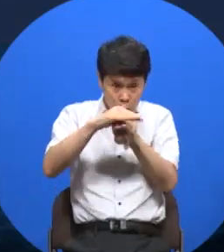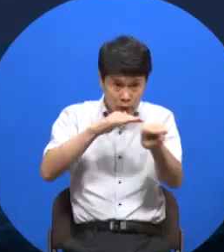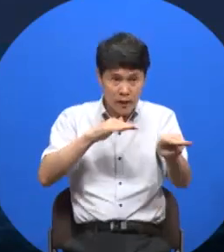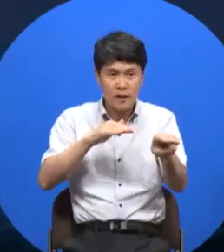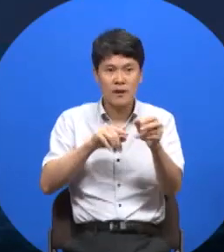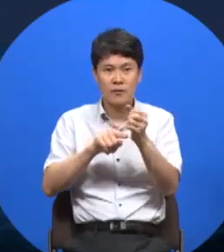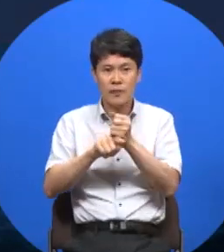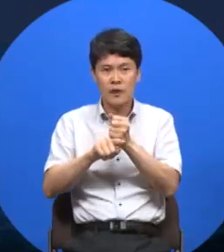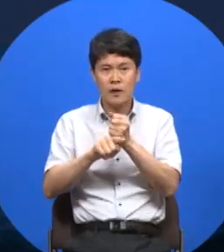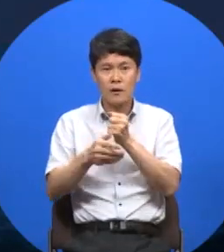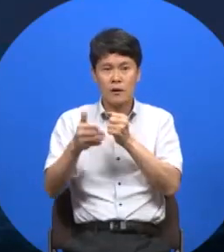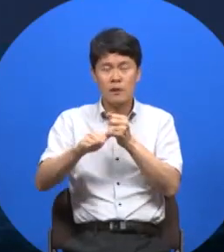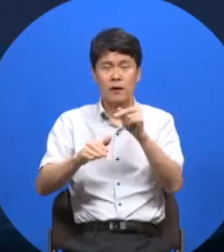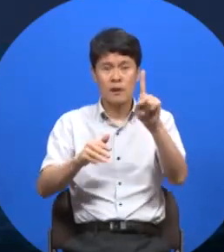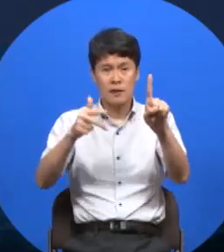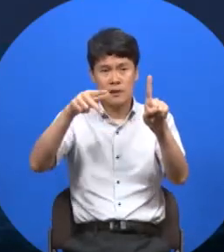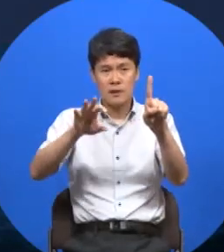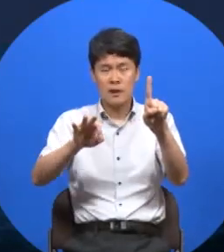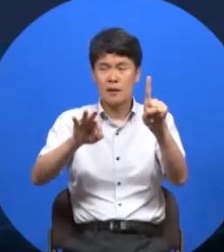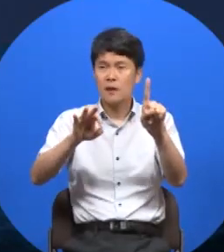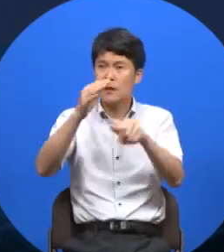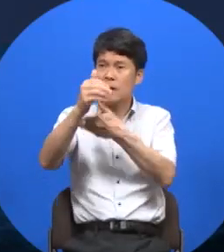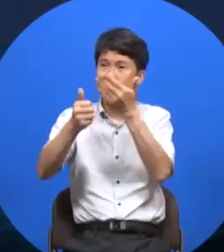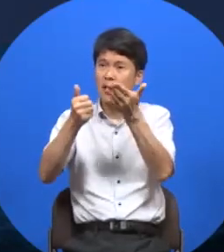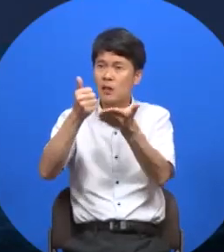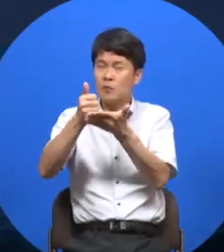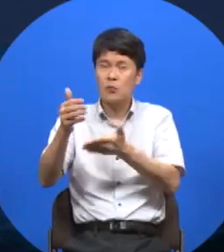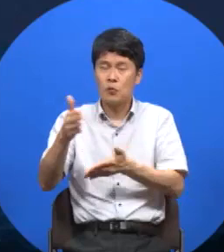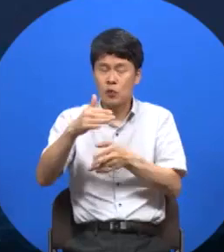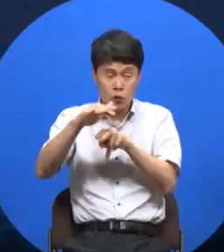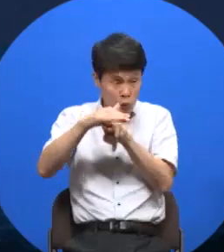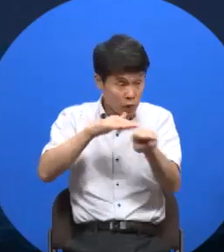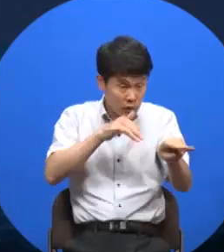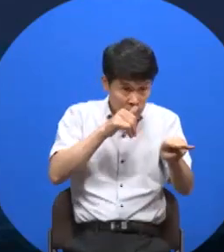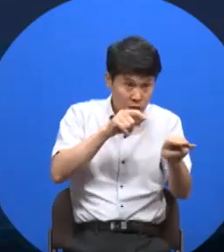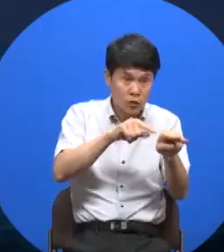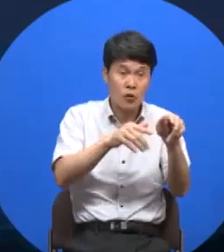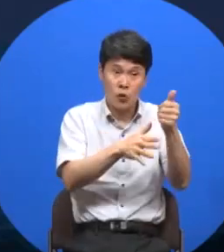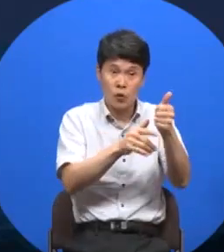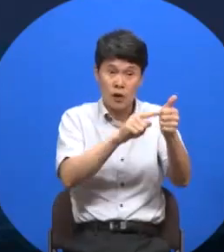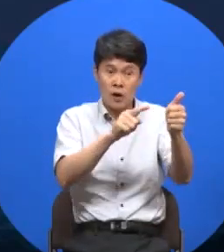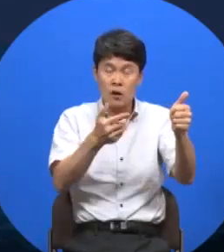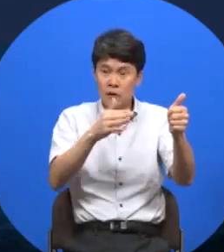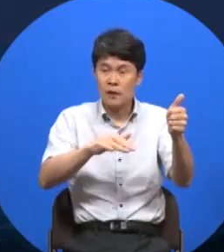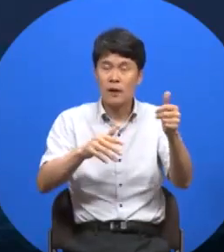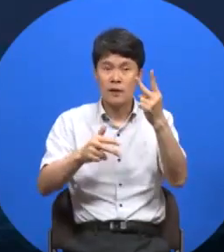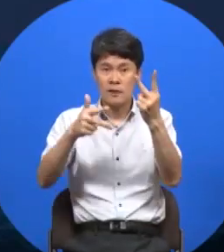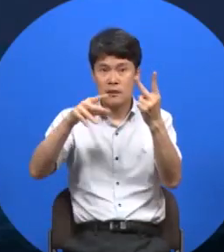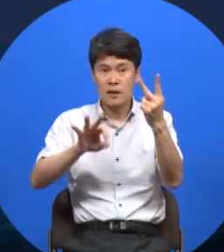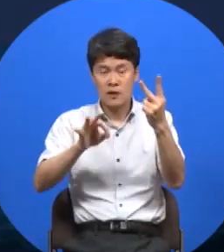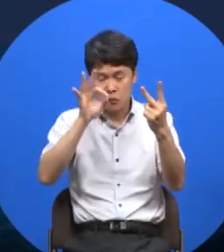이 말이죠. 근데 1장에서 하나님으로부터 도망치고 있었어요, 요나가. 근데 2장에 보면